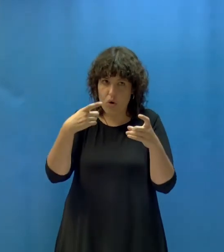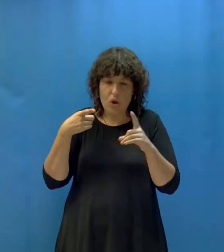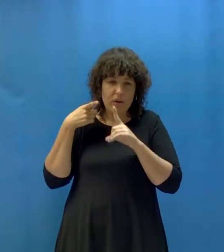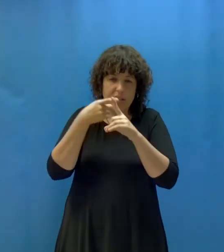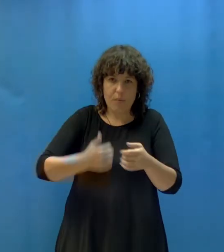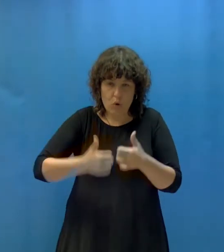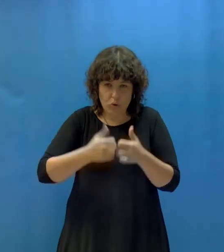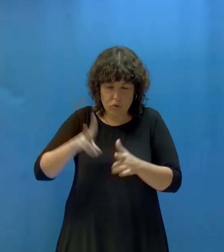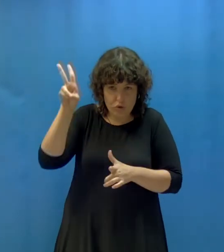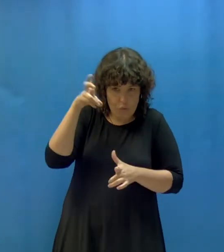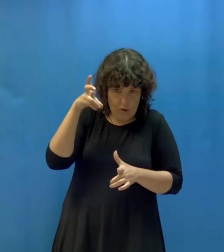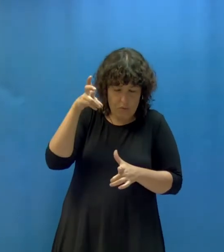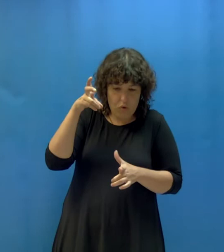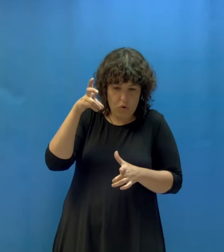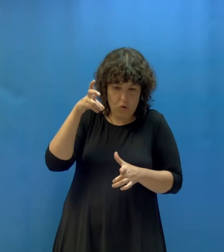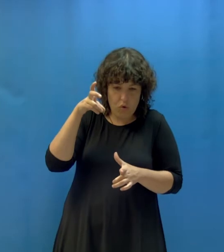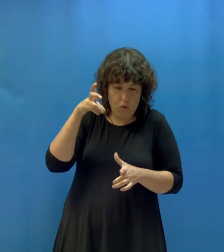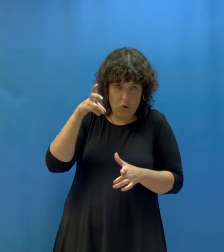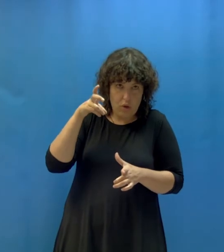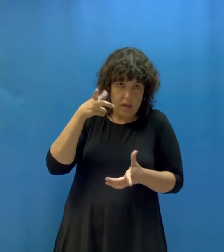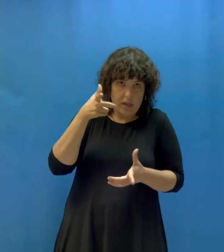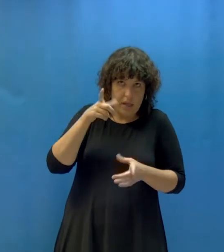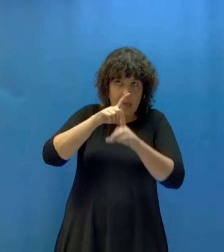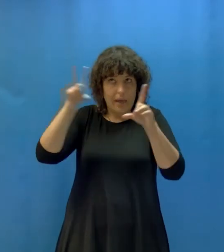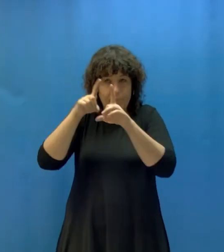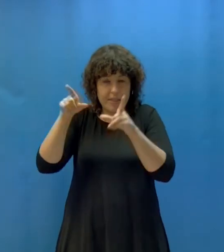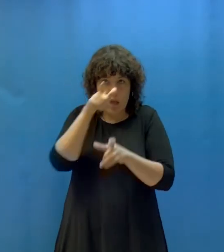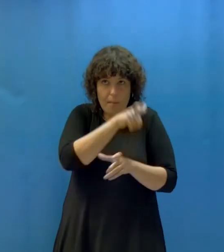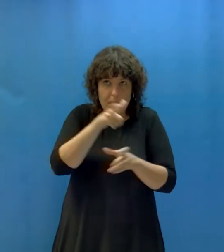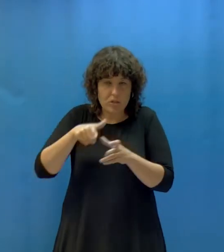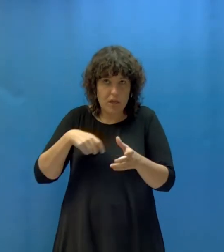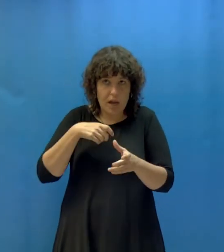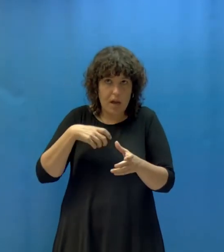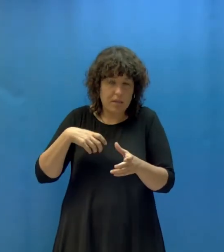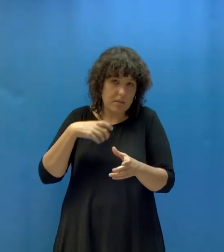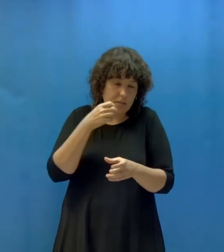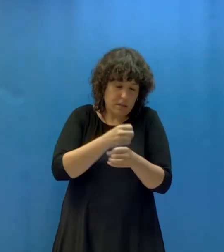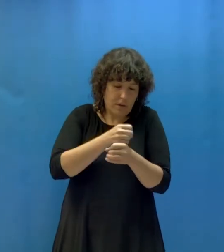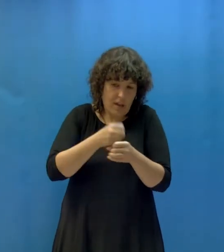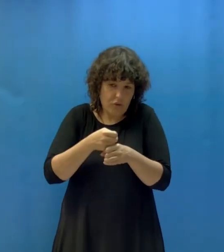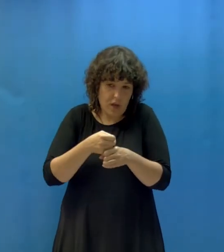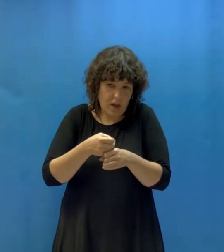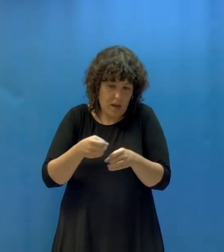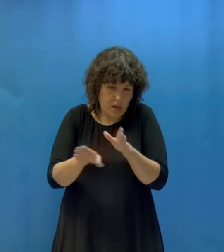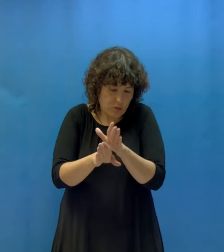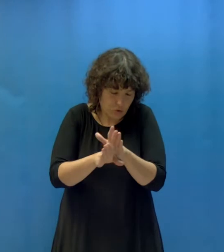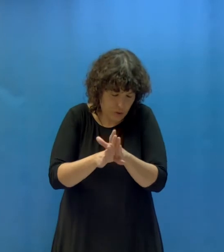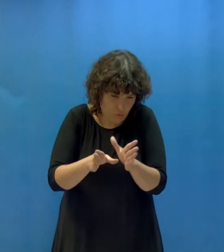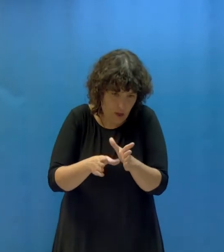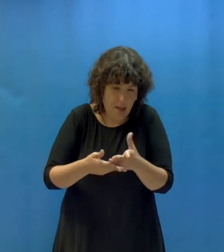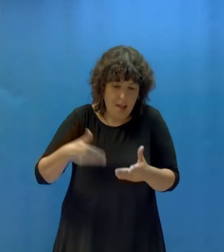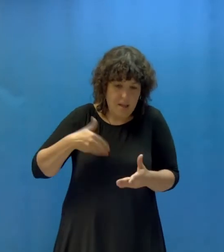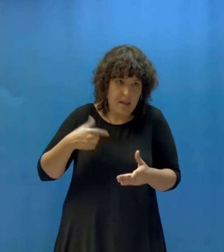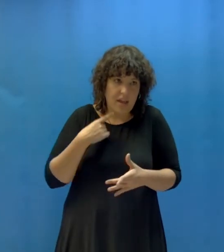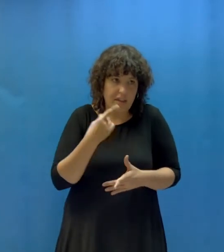la subrogació d'aquests treballadors per part de la nova empresa que es creda amb el contracte, sigui la mateixa o una altra. Se'ns va informar en aquell moment que s'estava